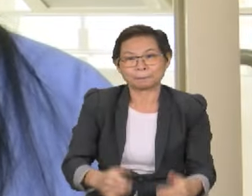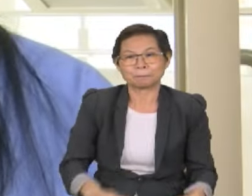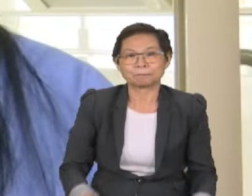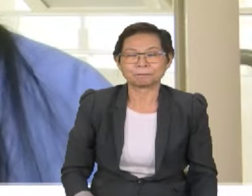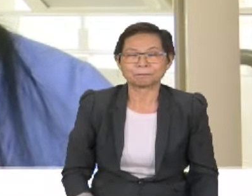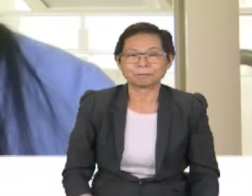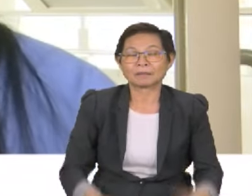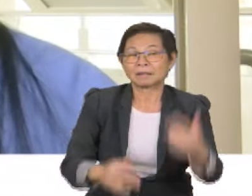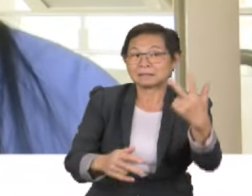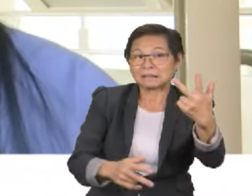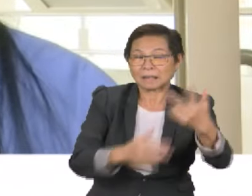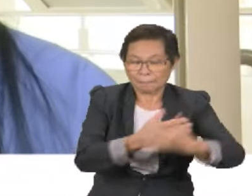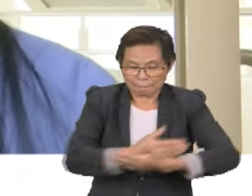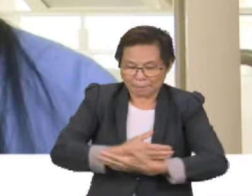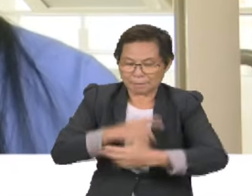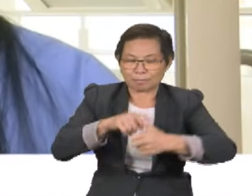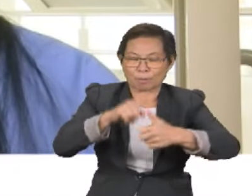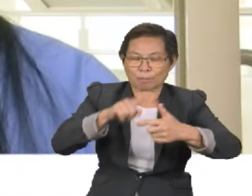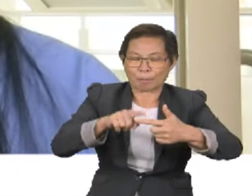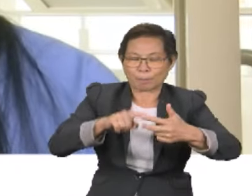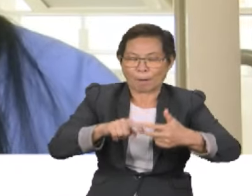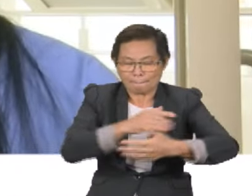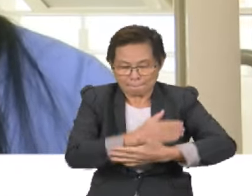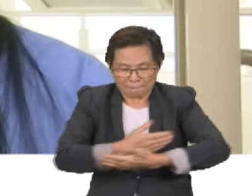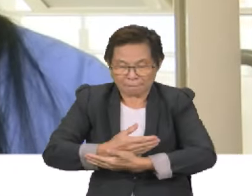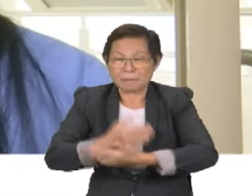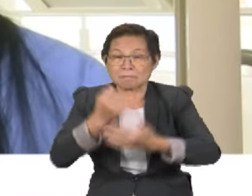So, tiga-tiga baby memang lahir